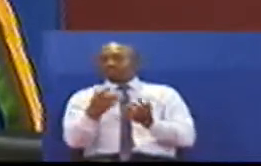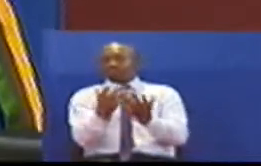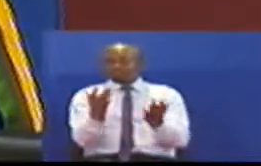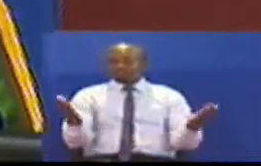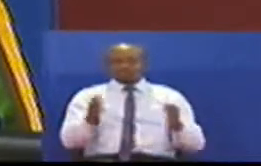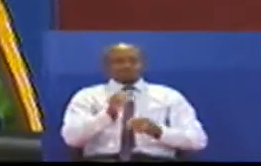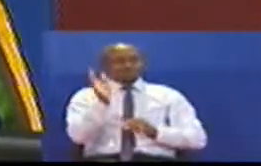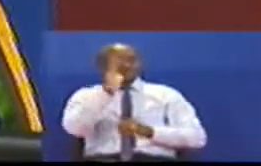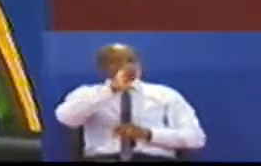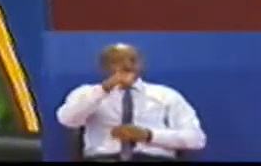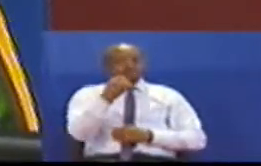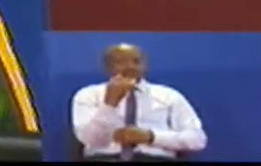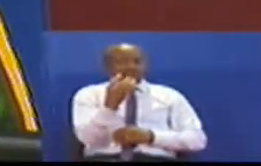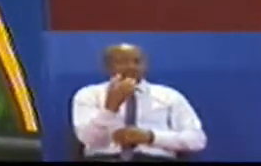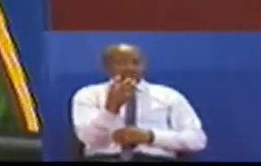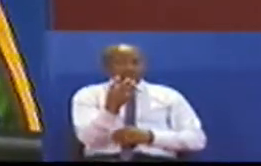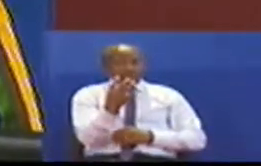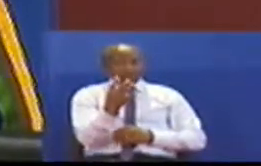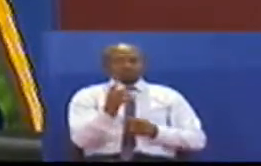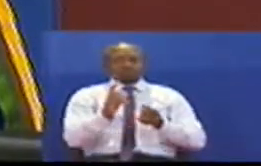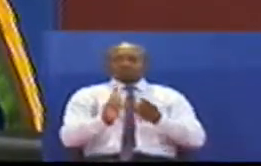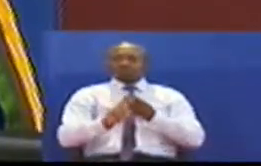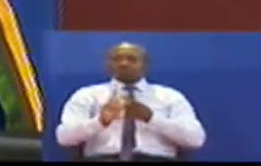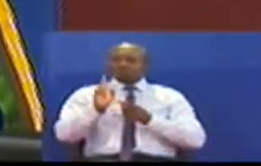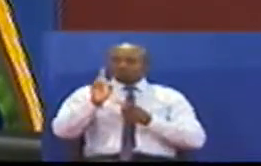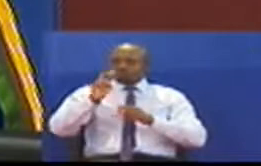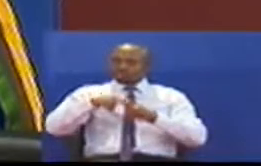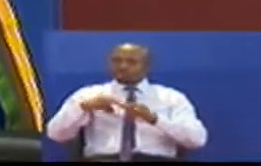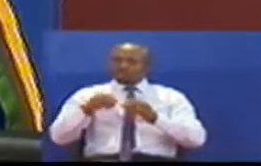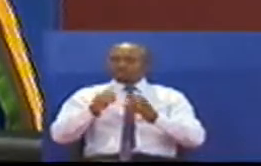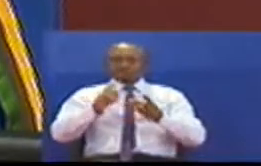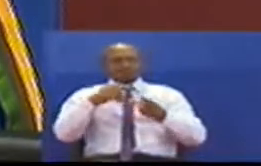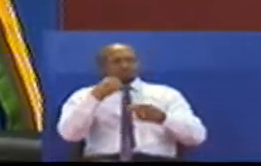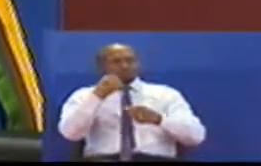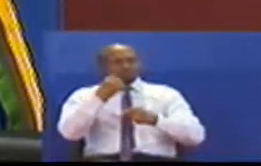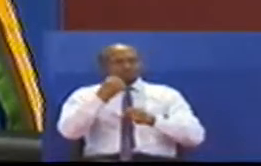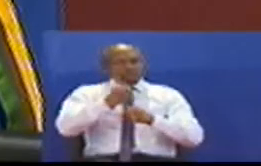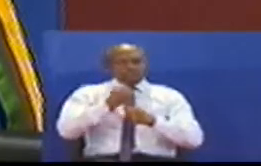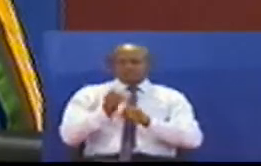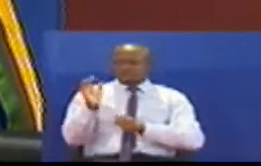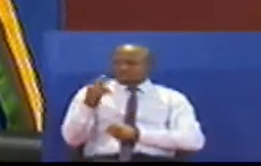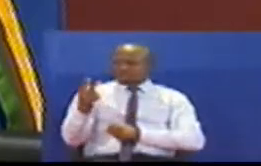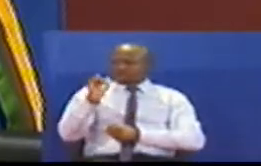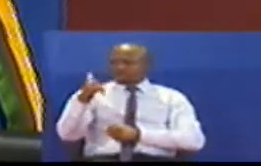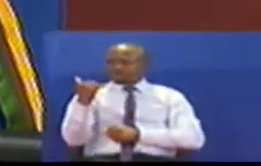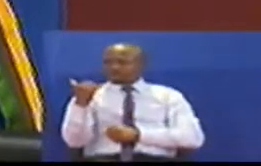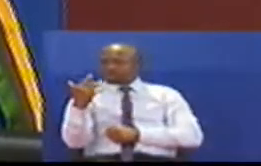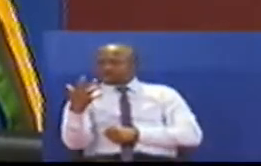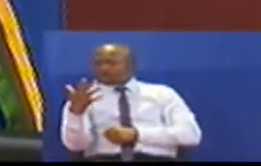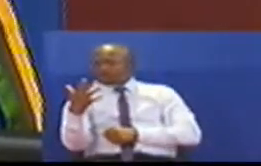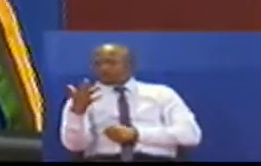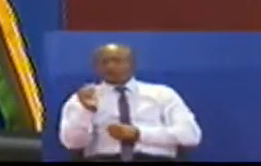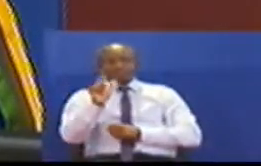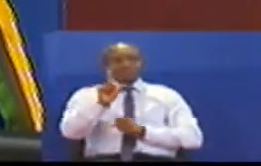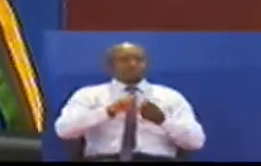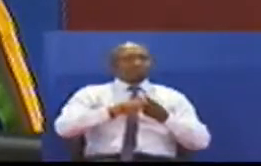Siku ya Jumanne wiki ijayo tuna Karume Day. Alafu tutafanya kazi kama siku mbili, Jumatano na Alhamisi. Ijumaa wiki